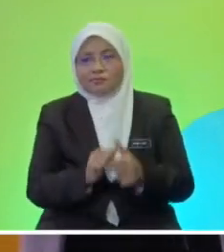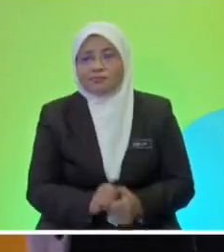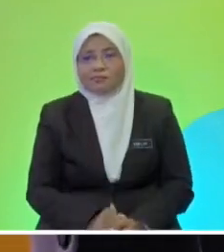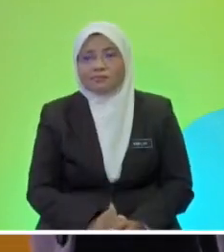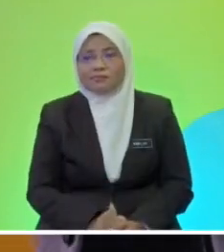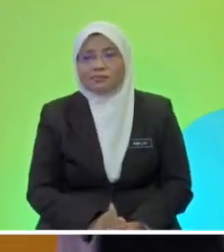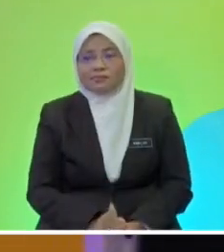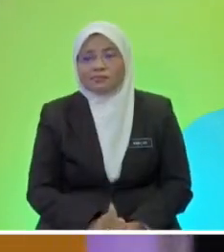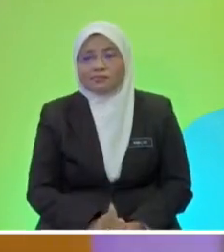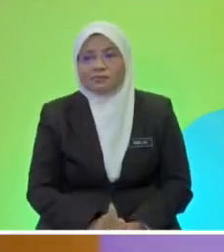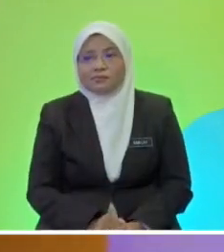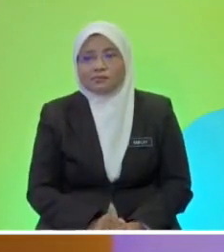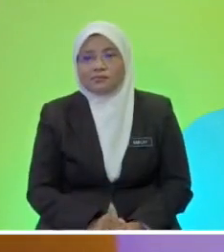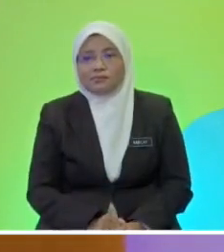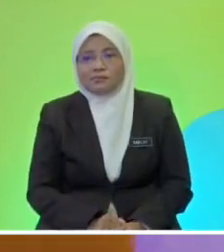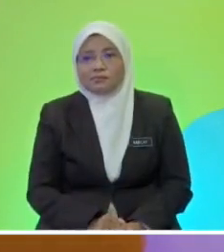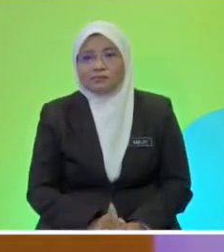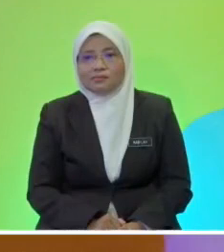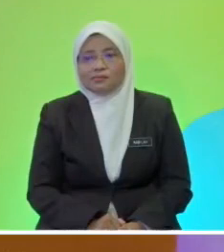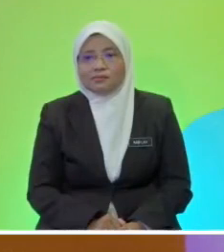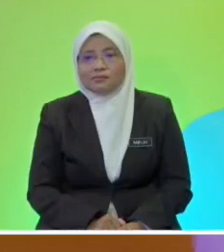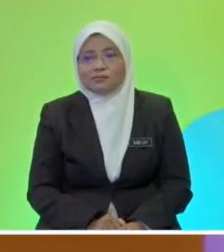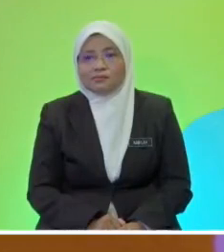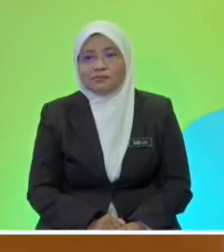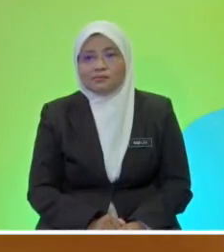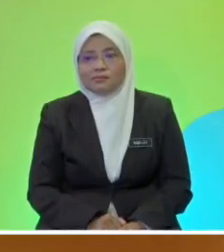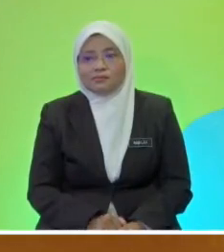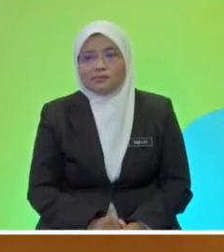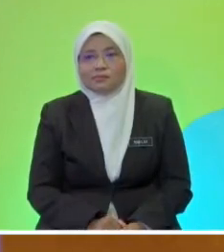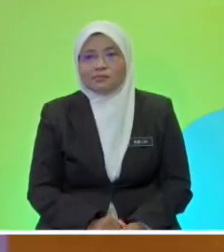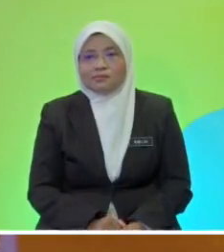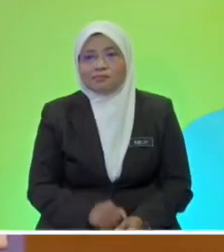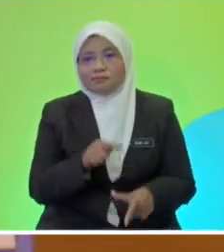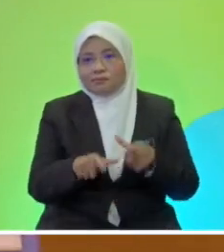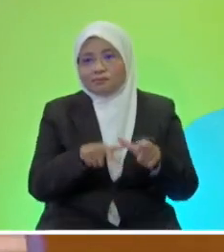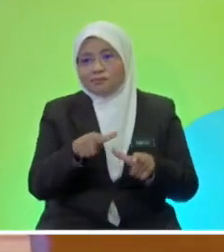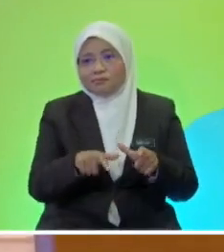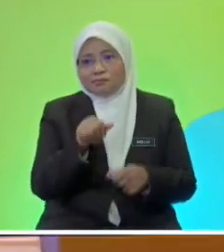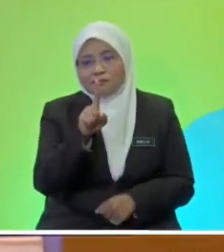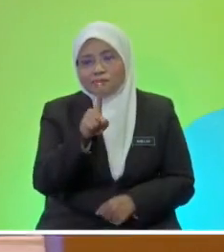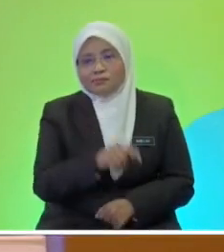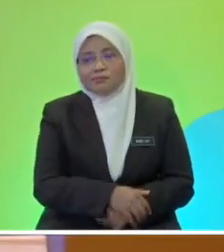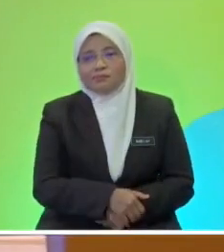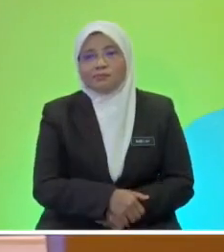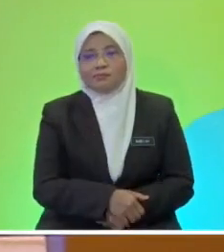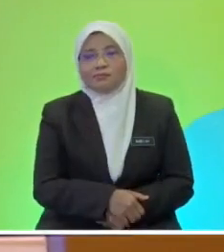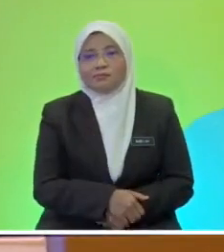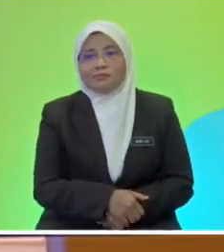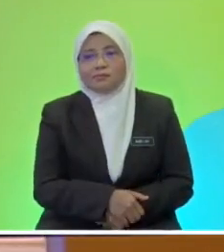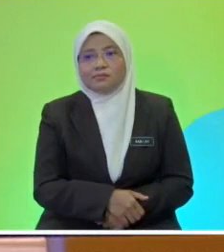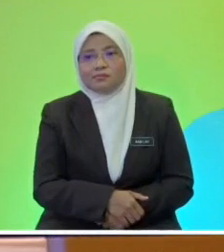mungkin untuk mendapatkan TNI ataupun medali yang mengandung DNA